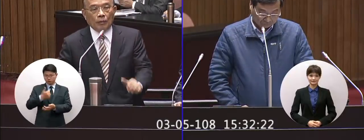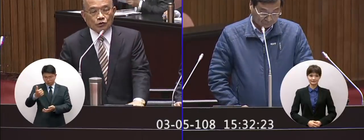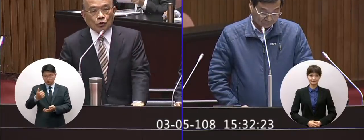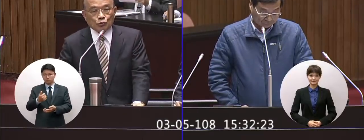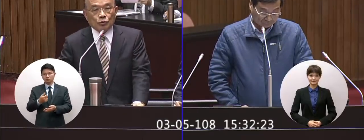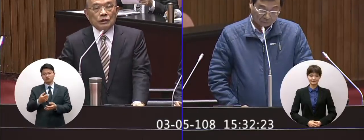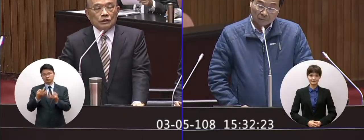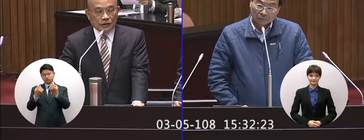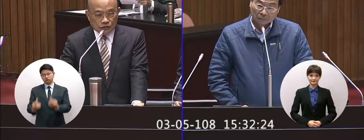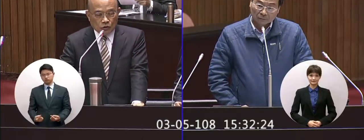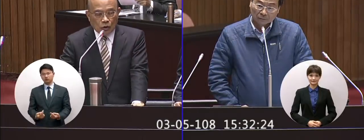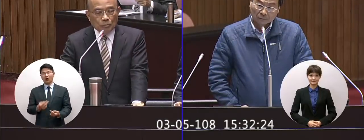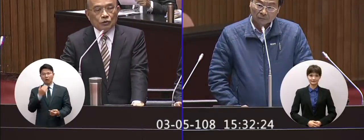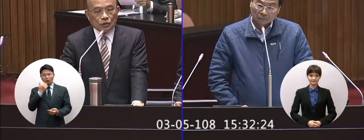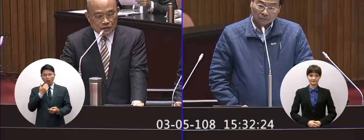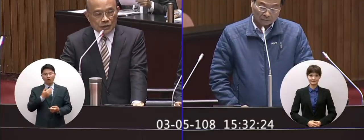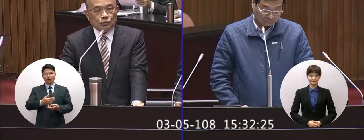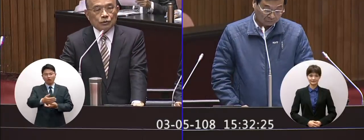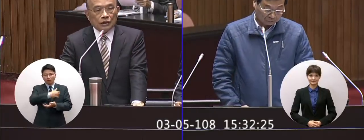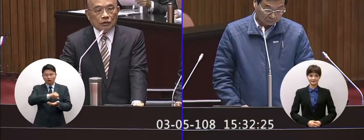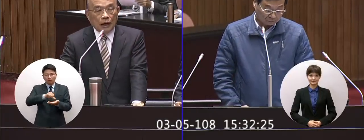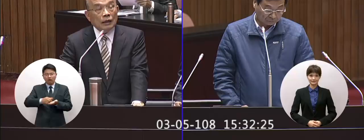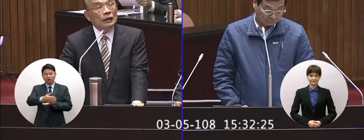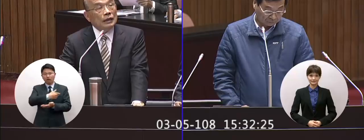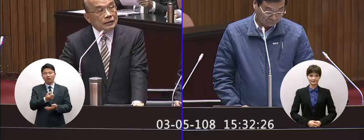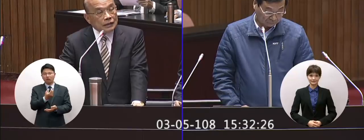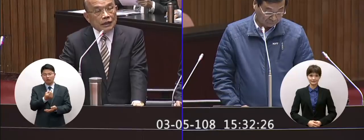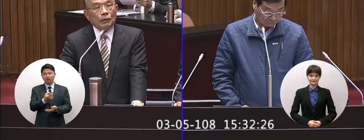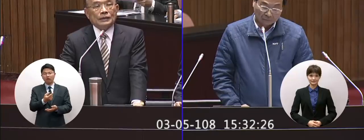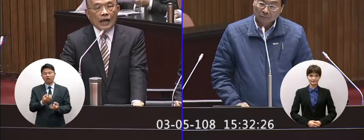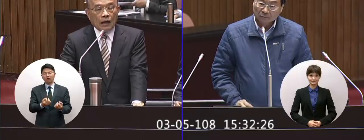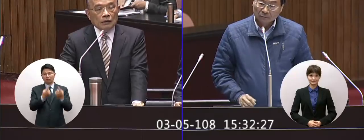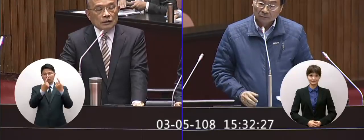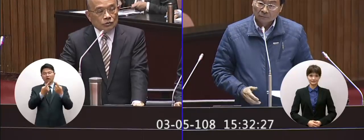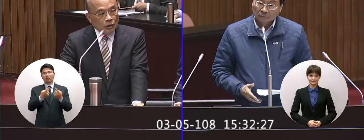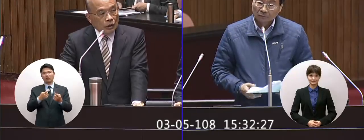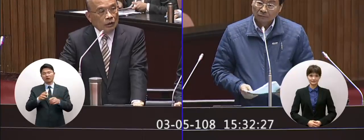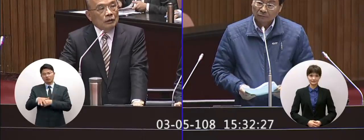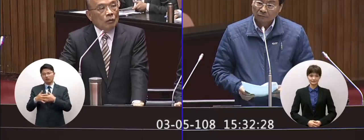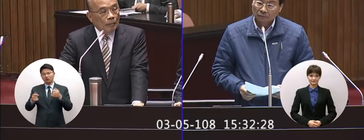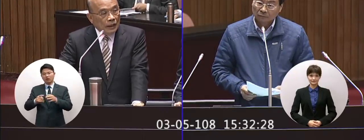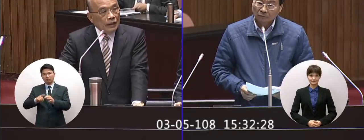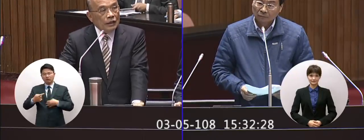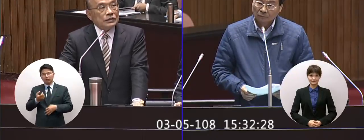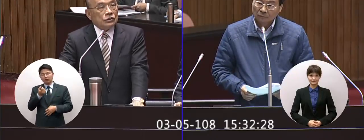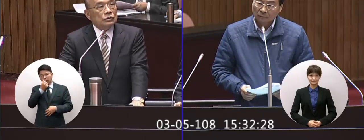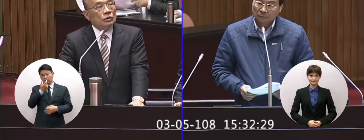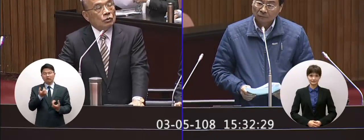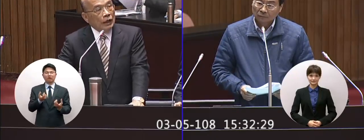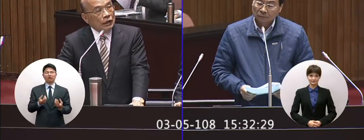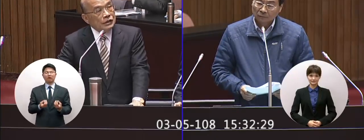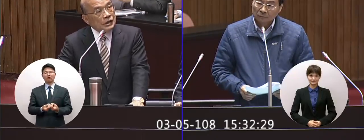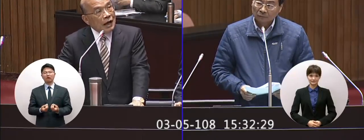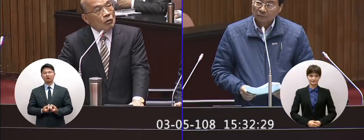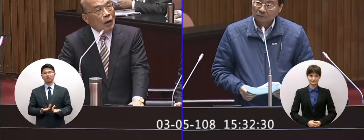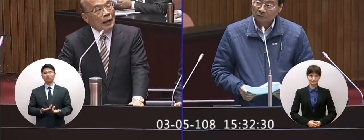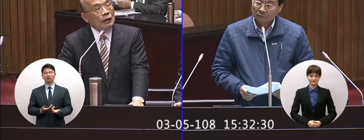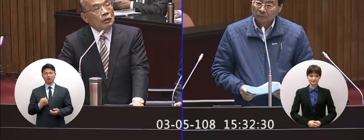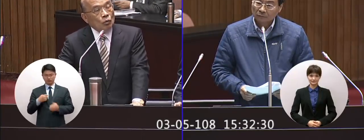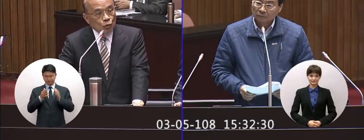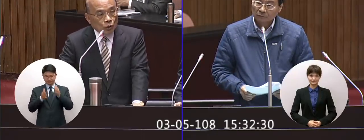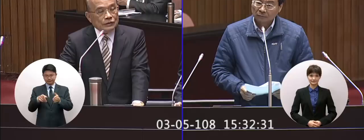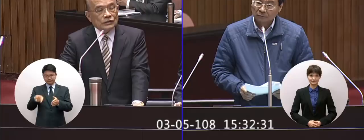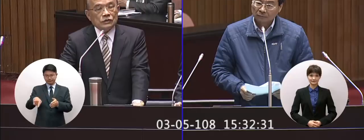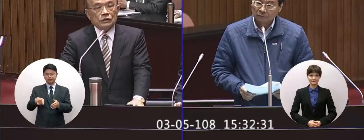收没收入，确实是农民最辛苦的地方。也正因为这样，所以我们一直对于相